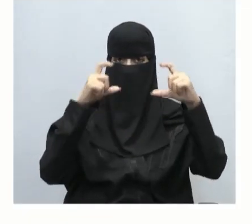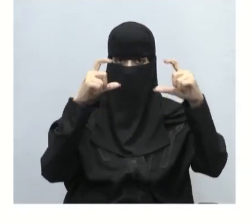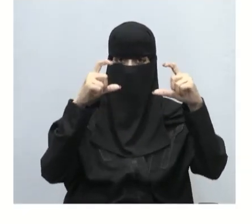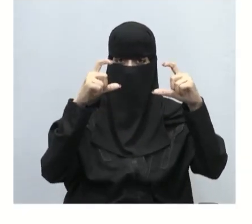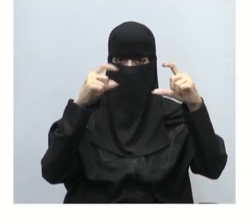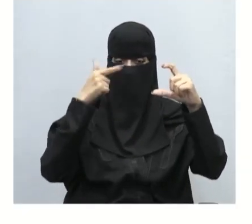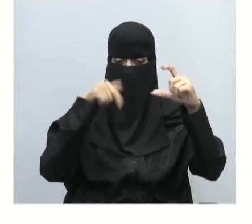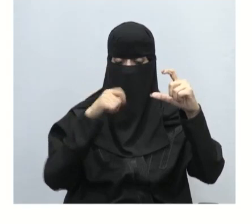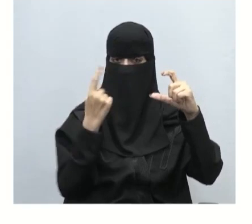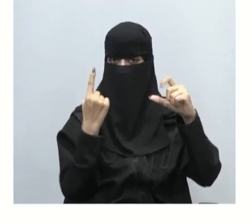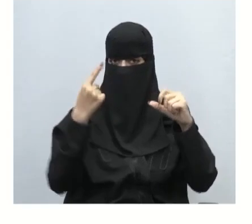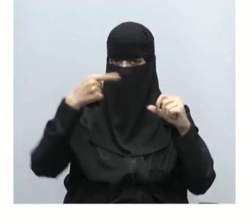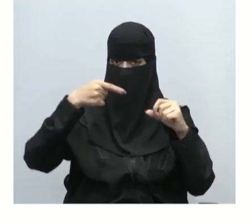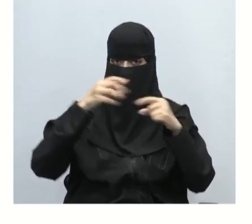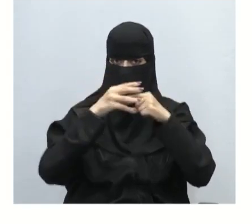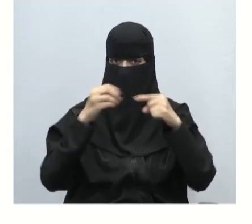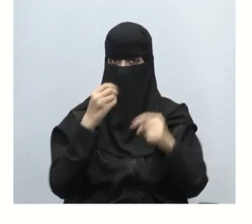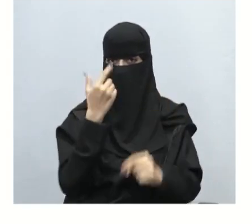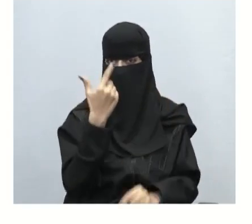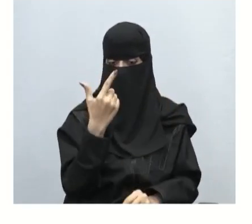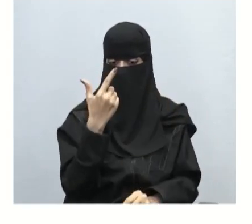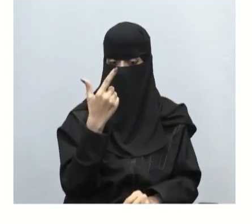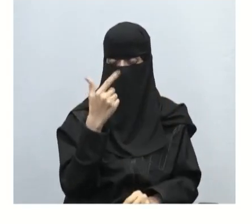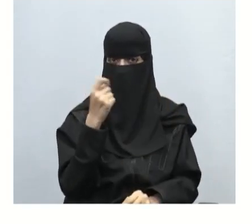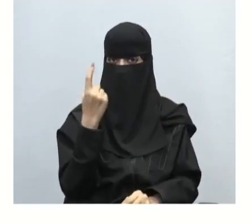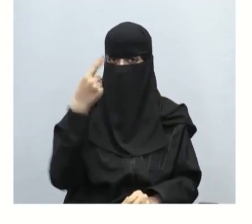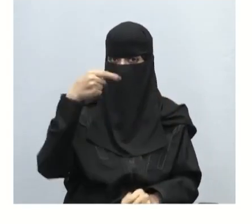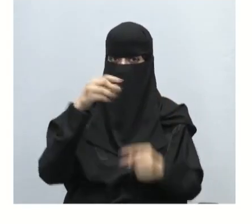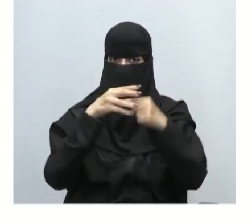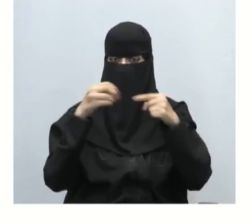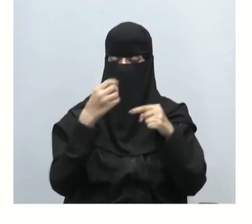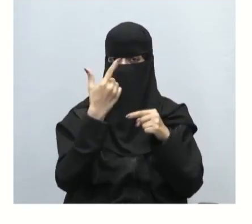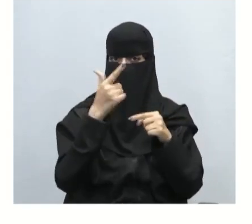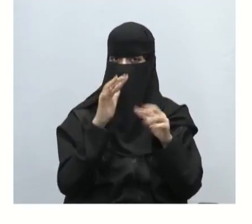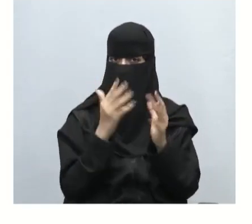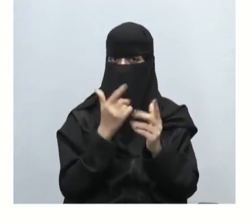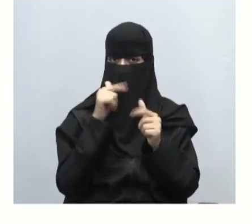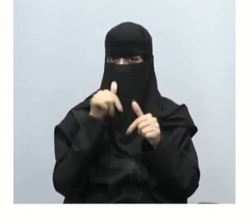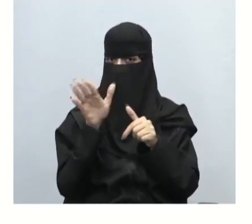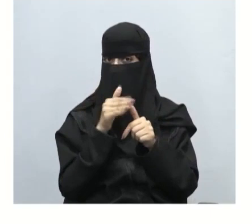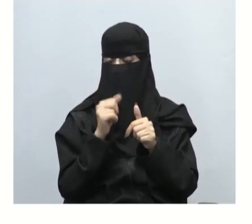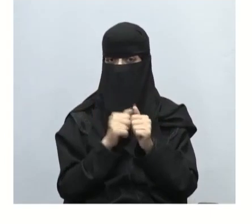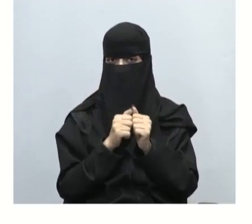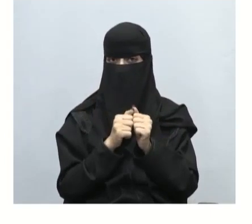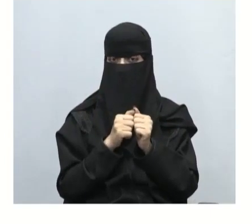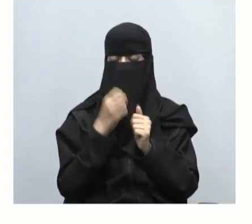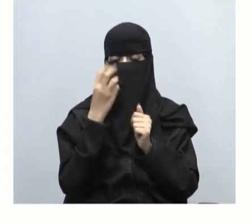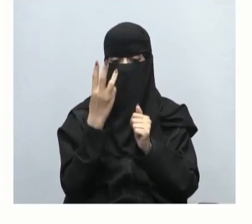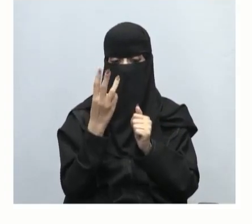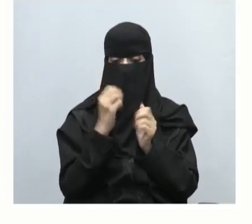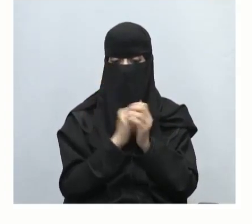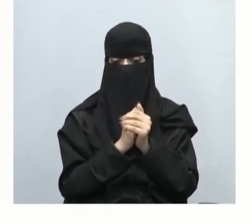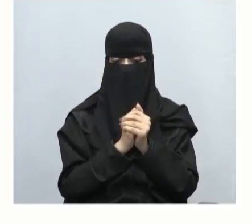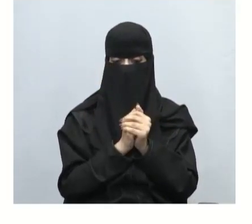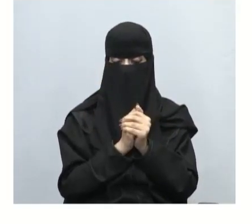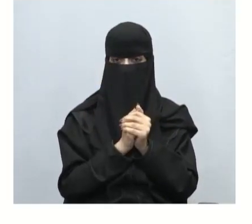القوس هنا 10 ناص 7 10 - 7 نعم قيمتها كم صحيح قيمتها